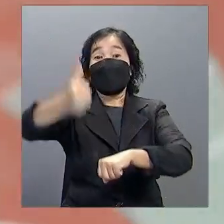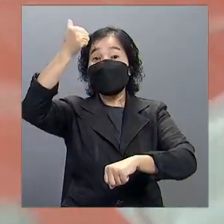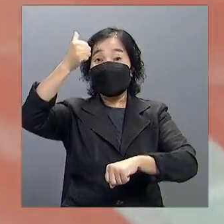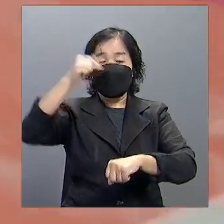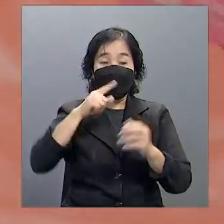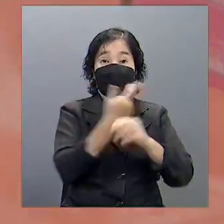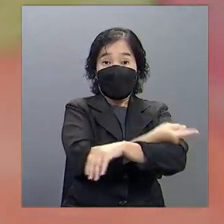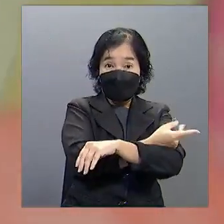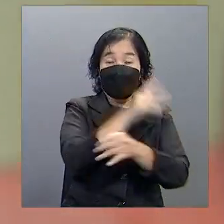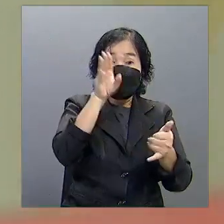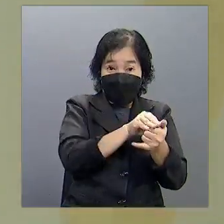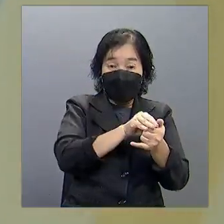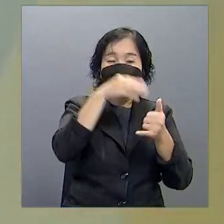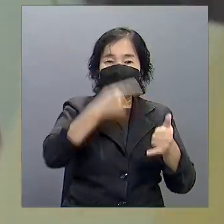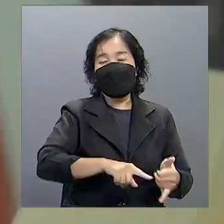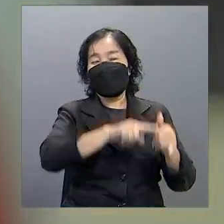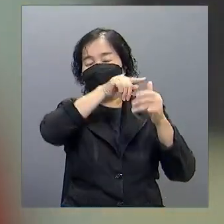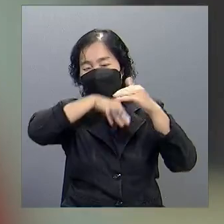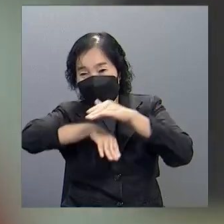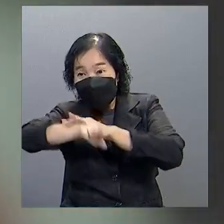นะคะ